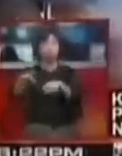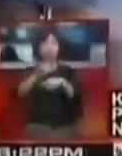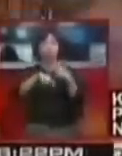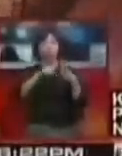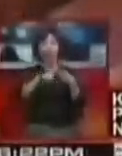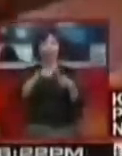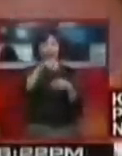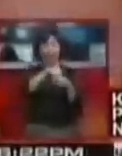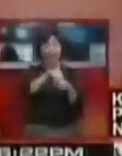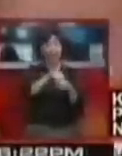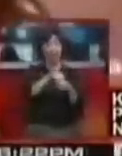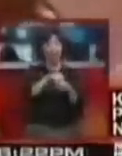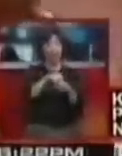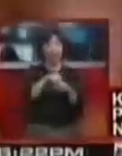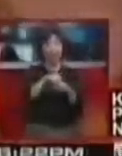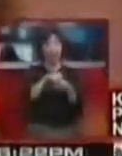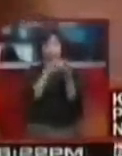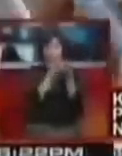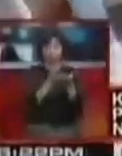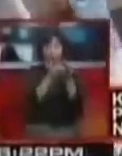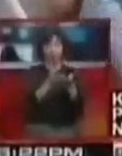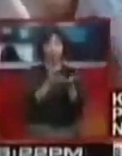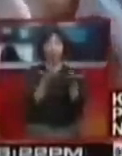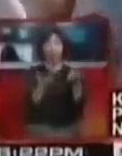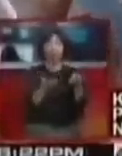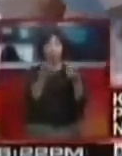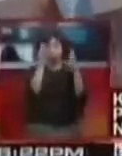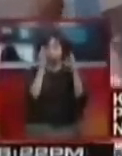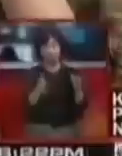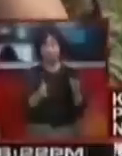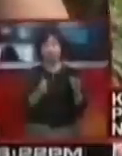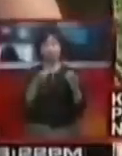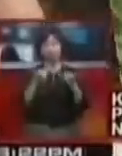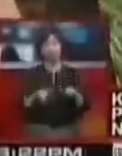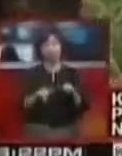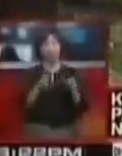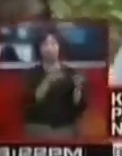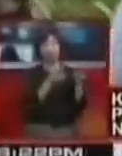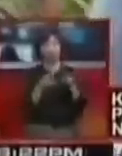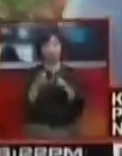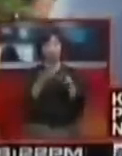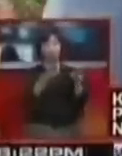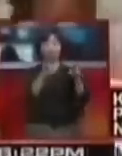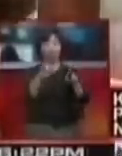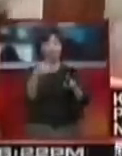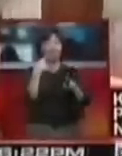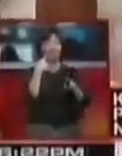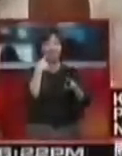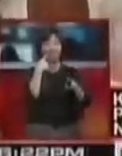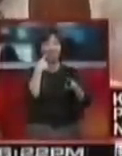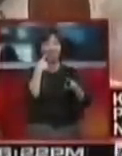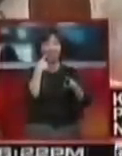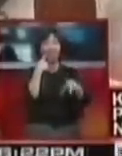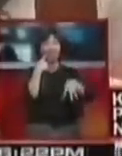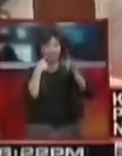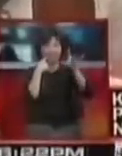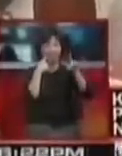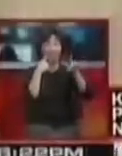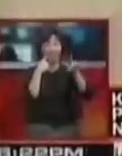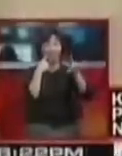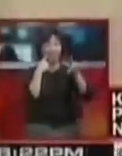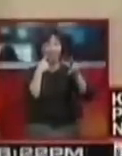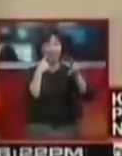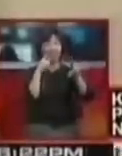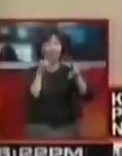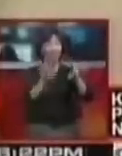bangka. Pero dahil sa nabasa na rin ang ulan, nagpasya siyang tumalon sa ilog, saka siya inanod. Kanina lang nakita ng mga mangingisda